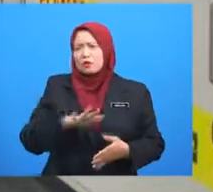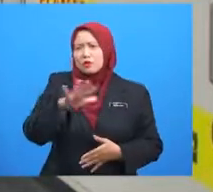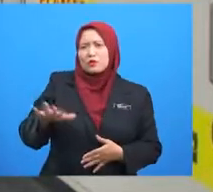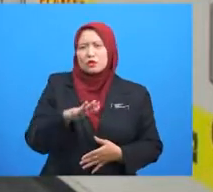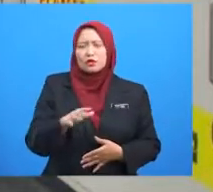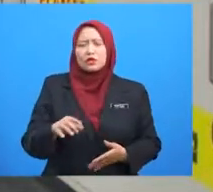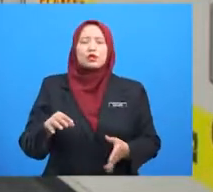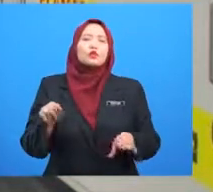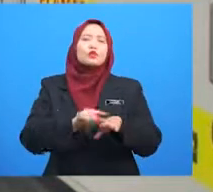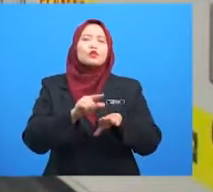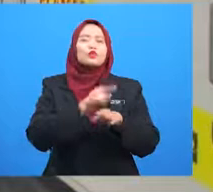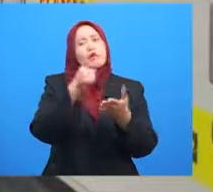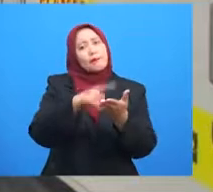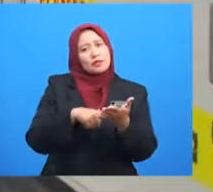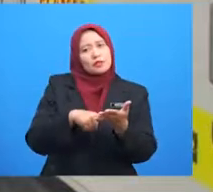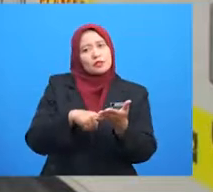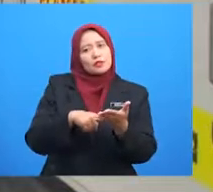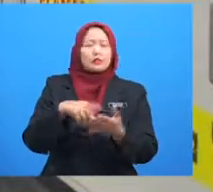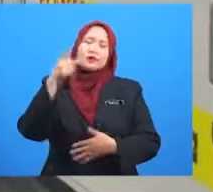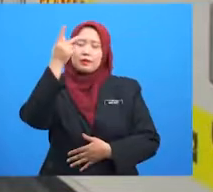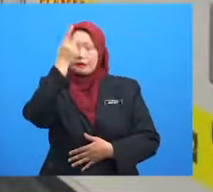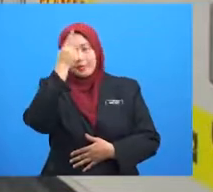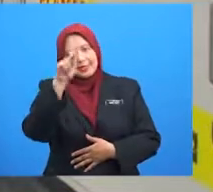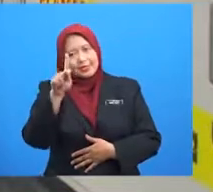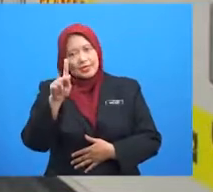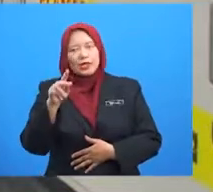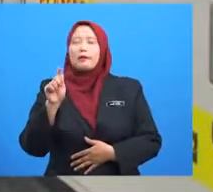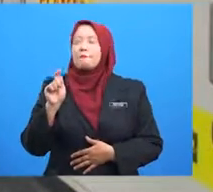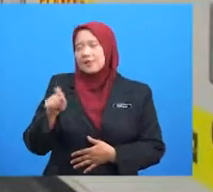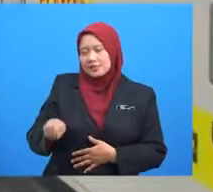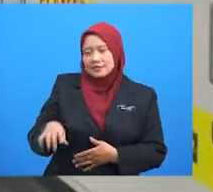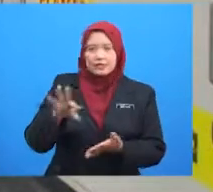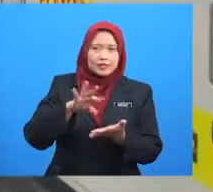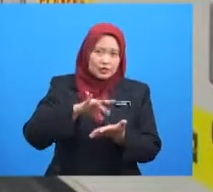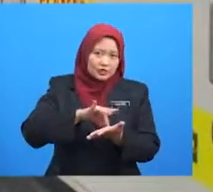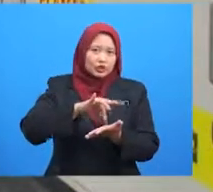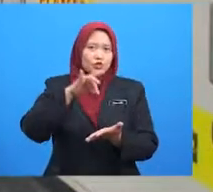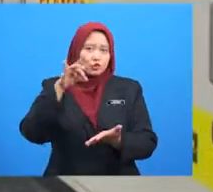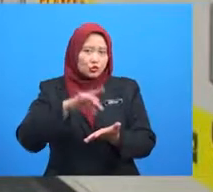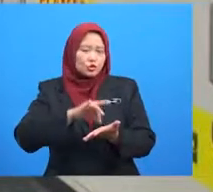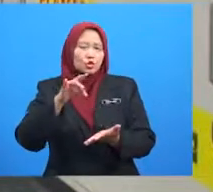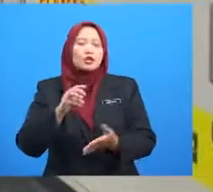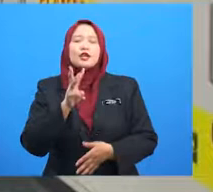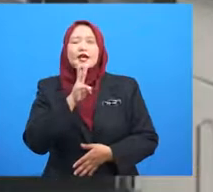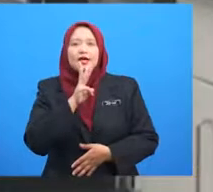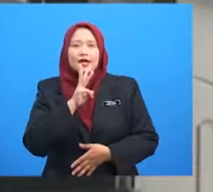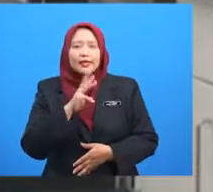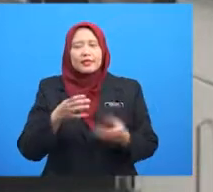tisu? Ya, pandai. Mestilah tisu. Air akan cepat hilang.